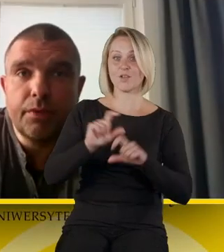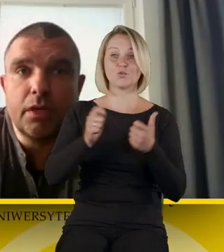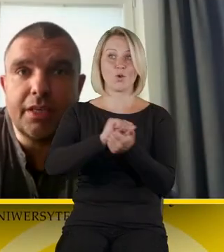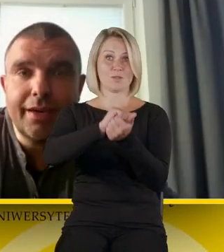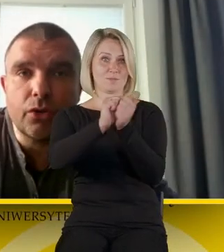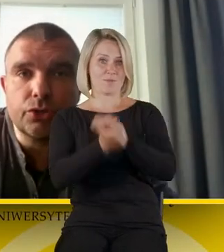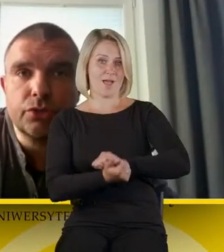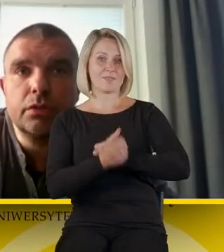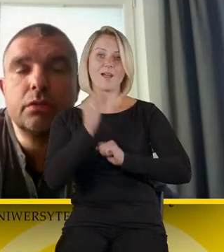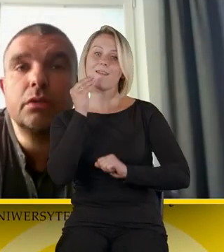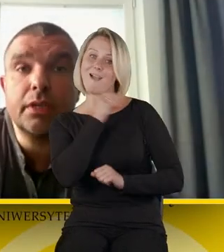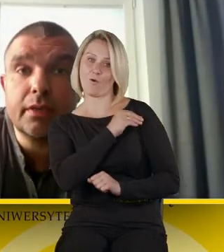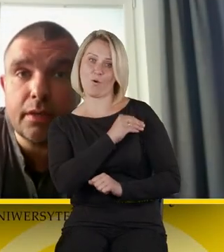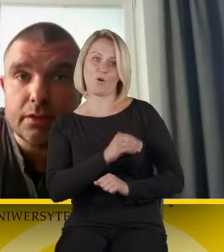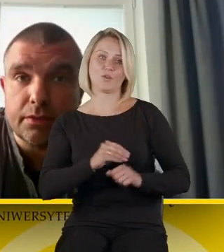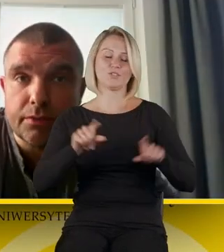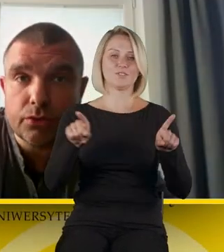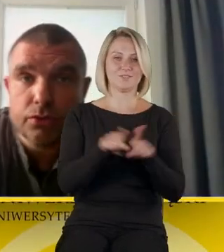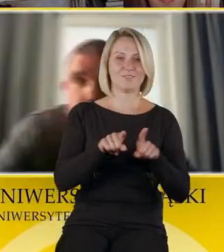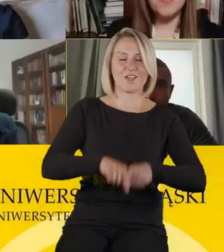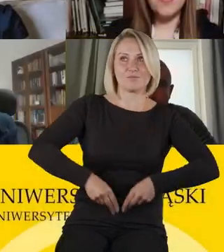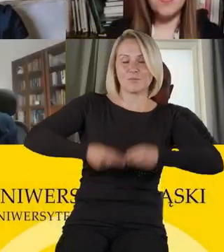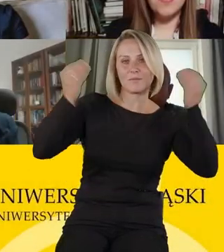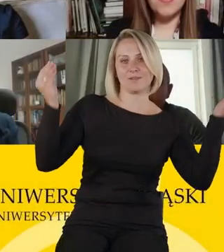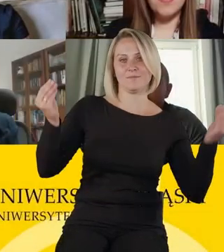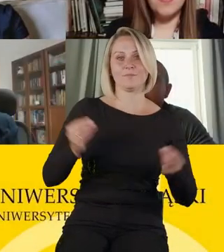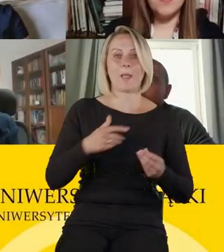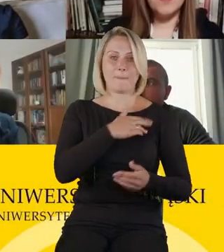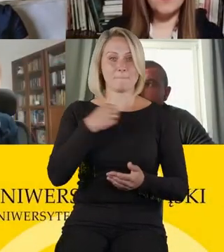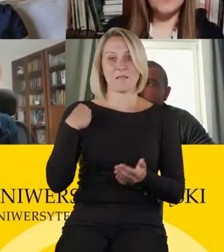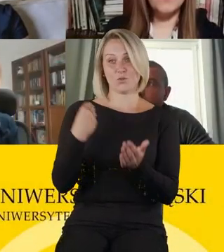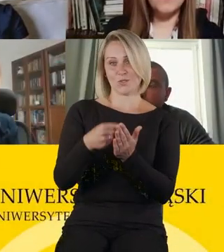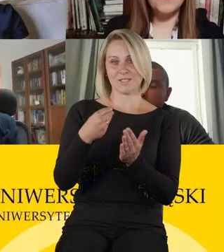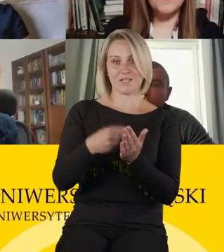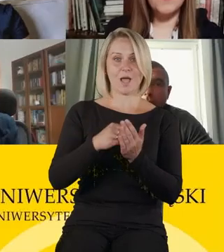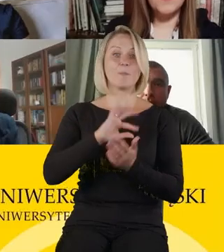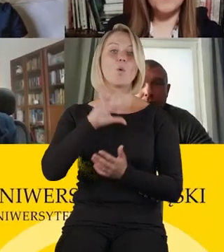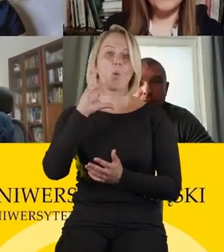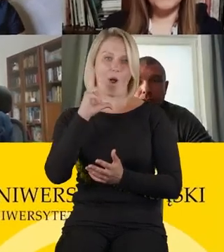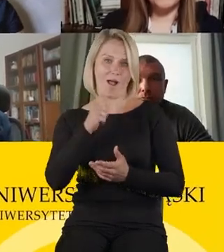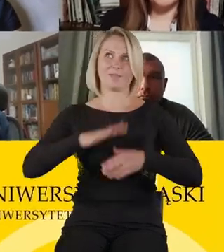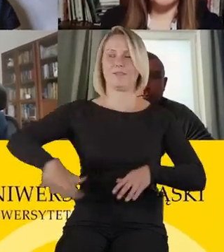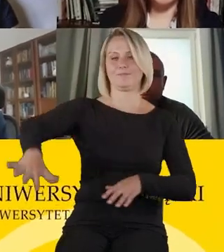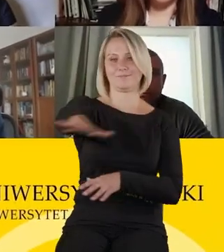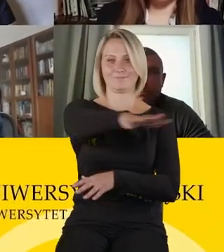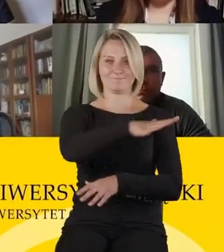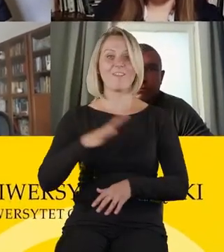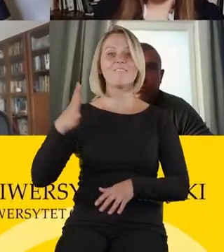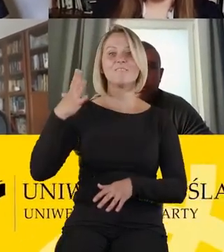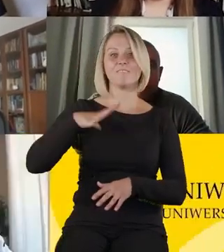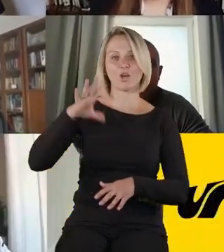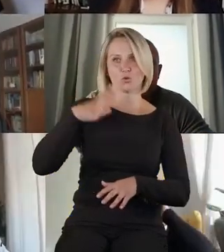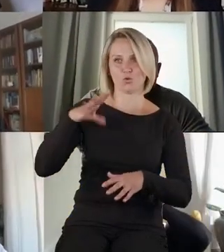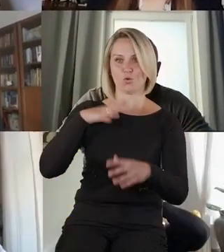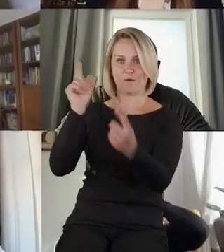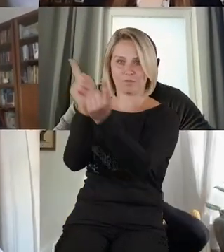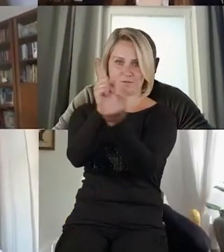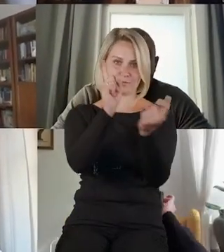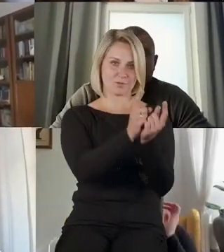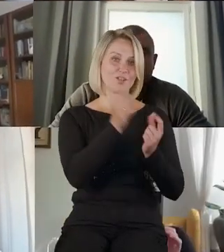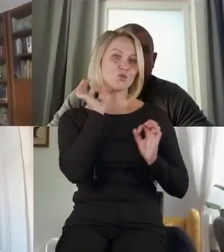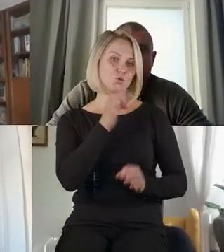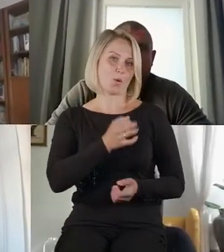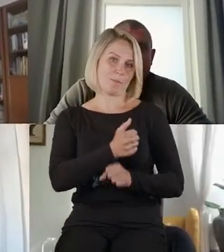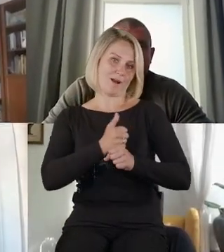zmiana, jakość i kreatywność. Doceniamy ładne przestrzenie, wartościowe spotkania, dobrą